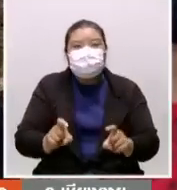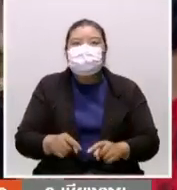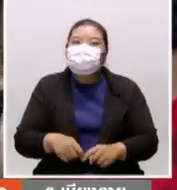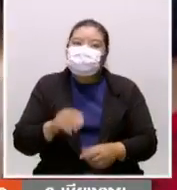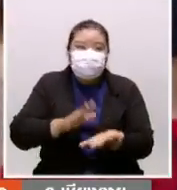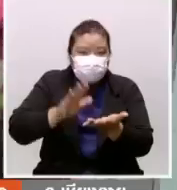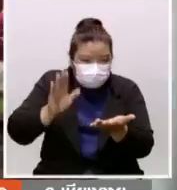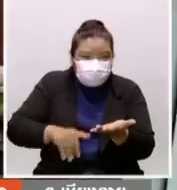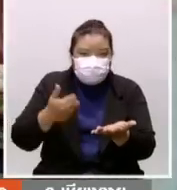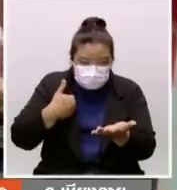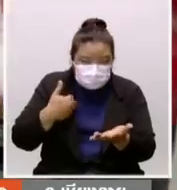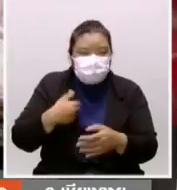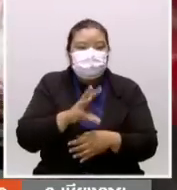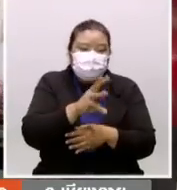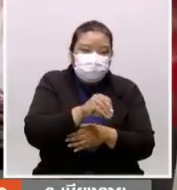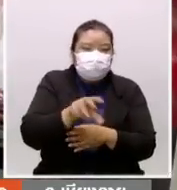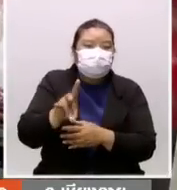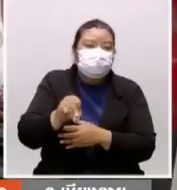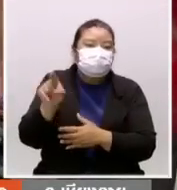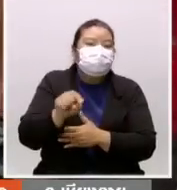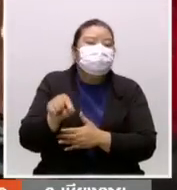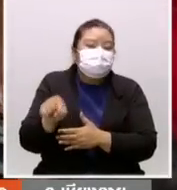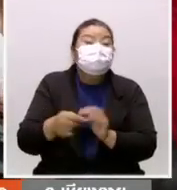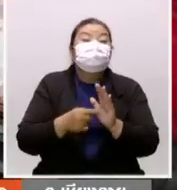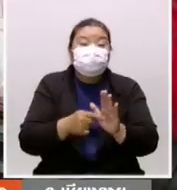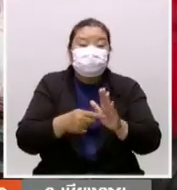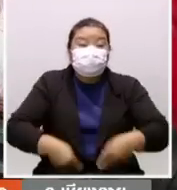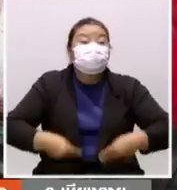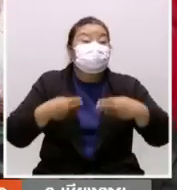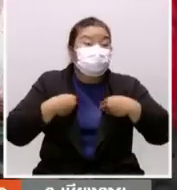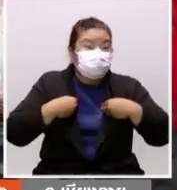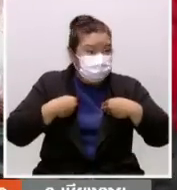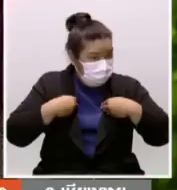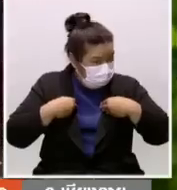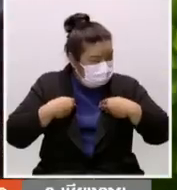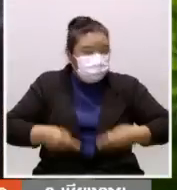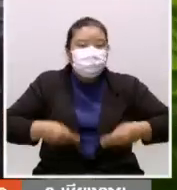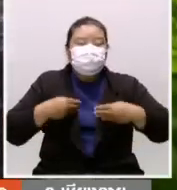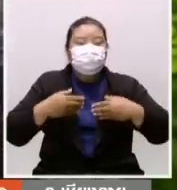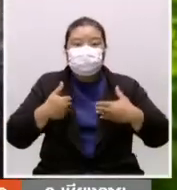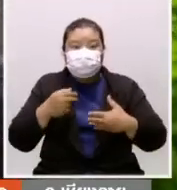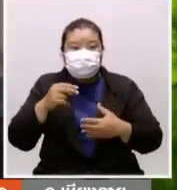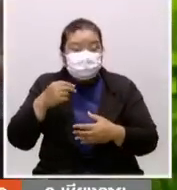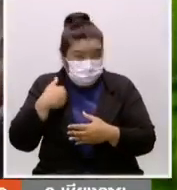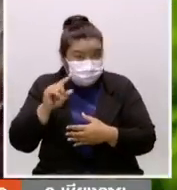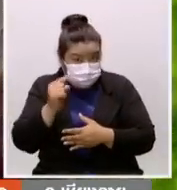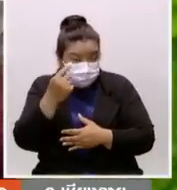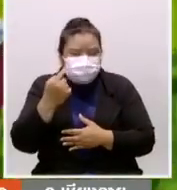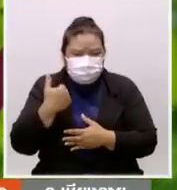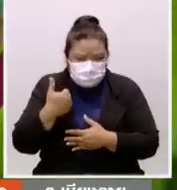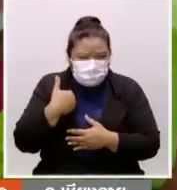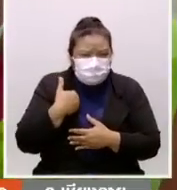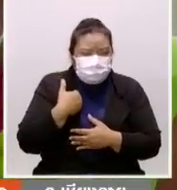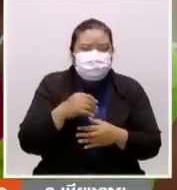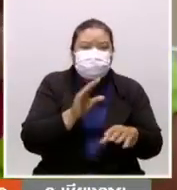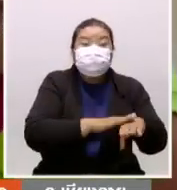เลยนะครับร้อยละ60ถึง70ครับอย่างเช่นผ้านวมผืนใหญ่แบบที่ไม่เปียกน้ำเนี่ยนะครับ คือ ก็จะมีบางส่วน